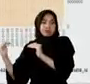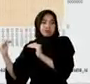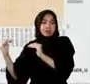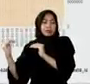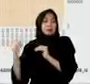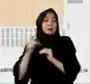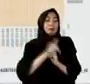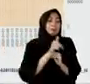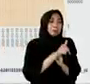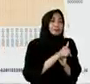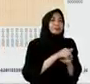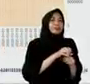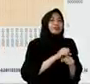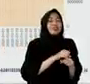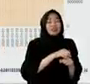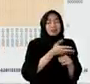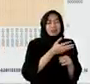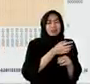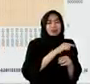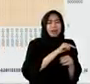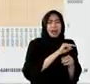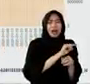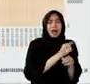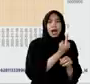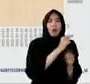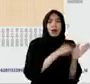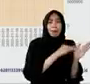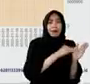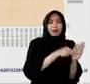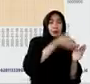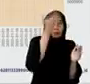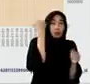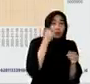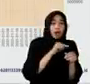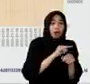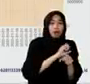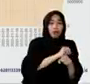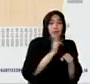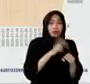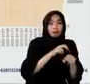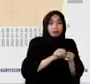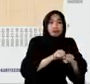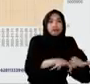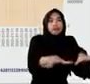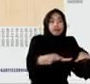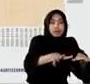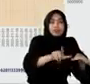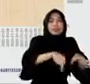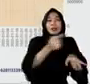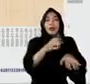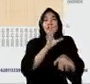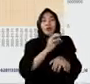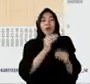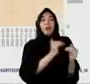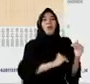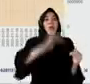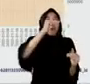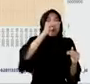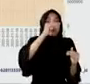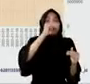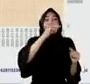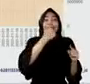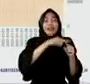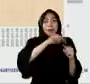meningkat sejak awal pandemi hingga bulan Oktober 2020. Kemudian trennya juga meningkat tajam hingga menunjukkan penurunan pada